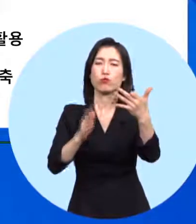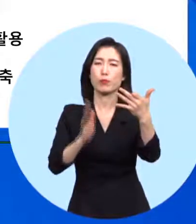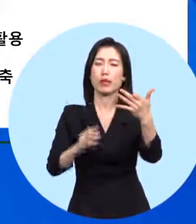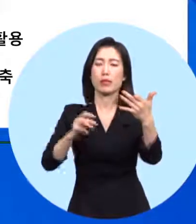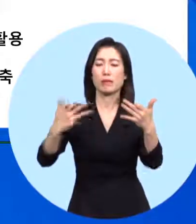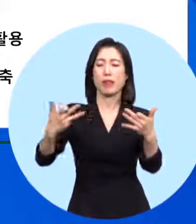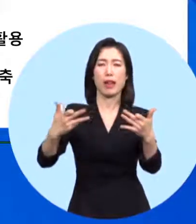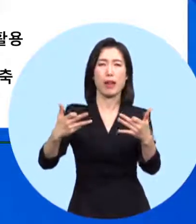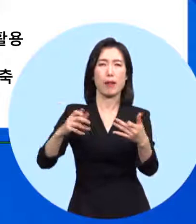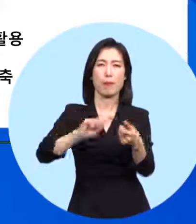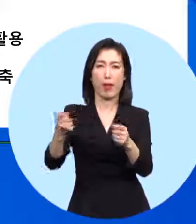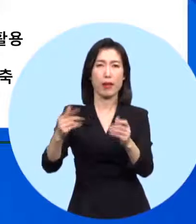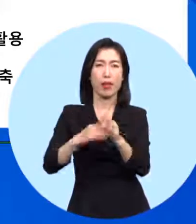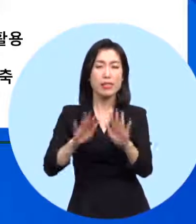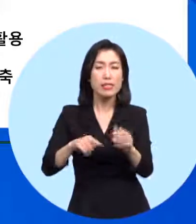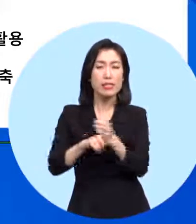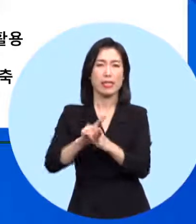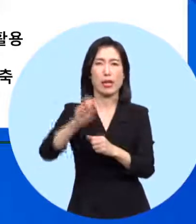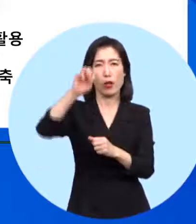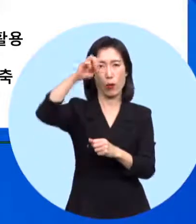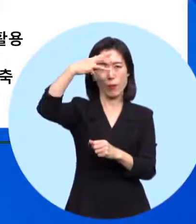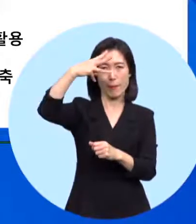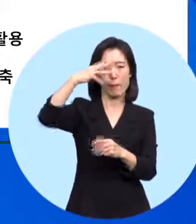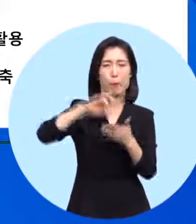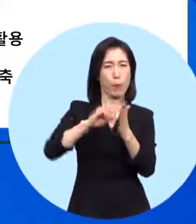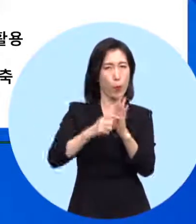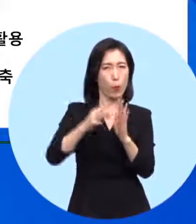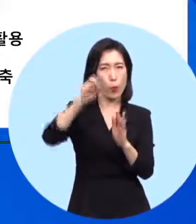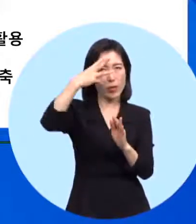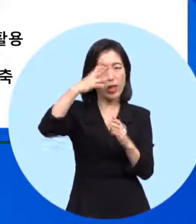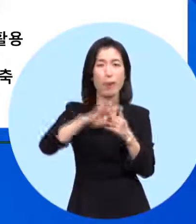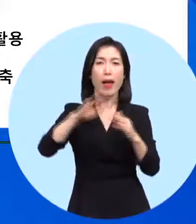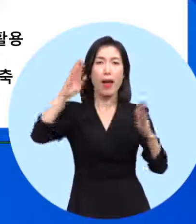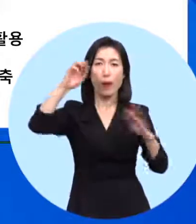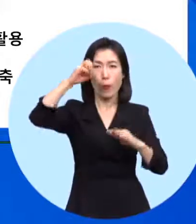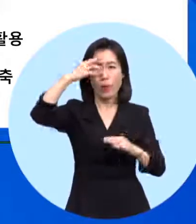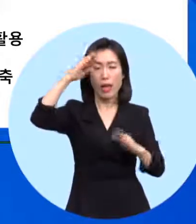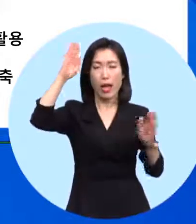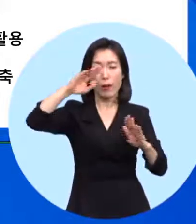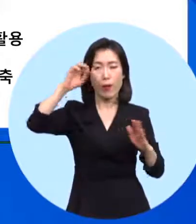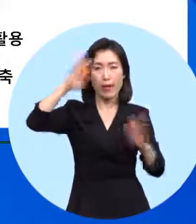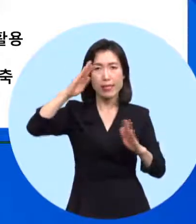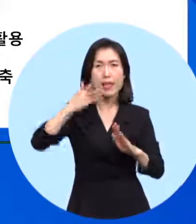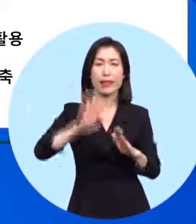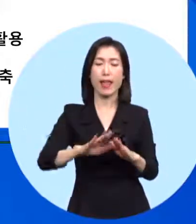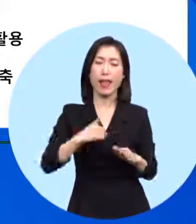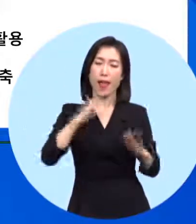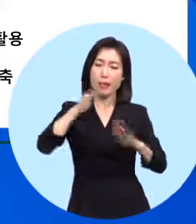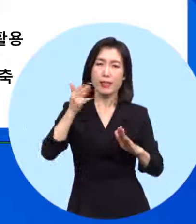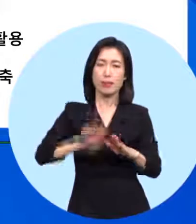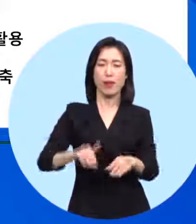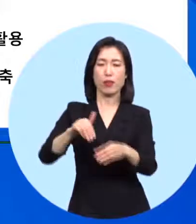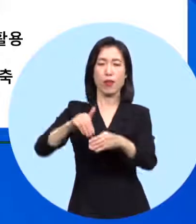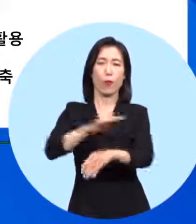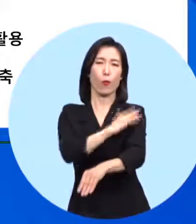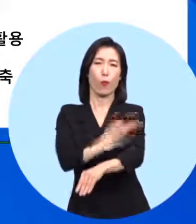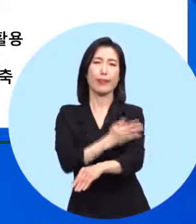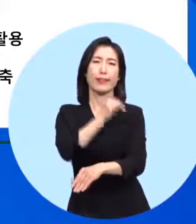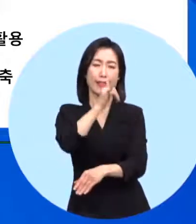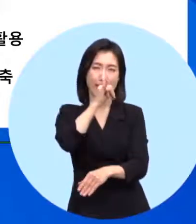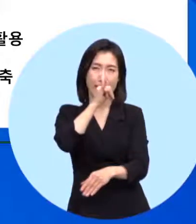고3 정도라면 우리나라에 정상적으로 보면 이미 학생이면서 동시에 유권자의 지위를 갖게 되거든요.